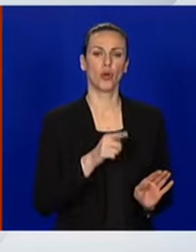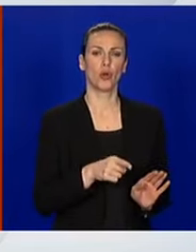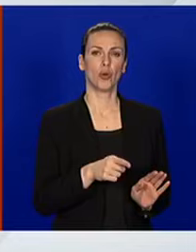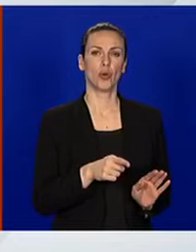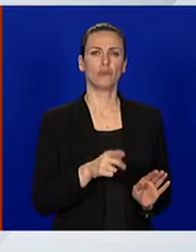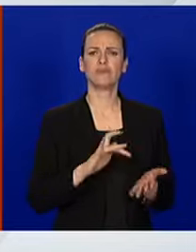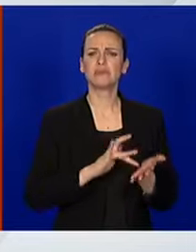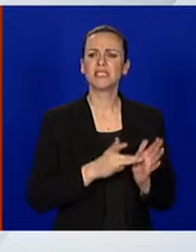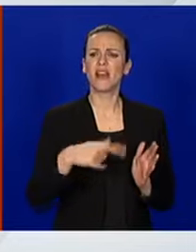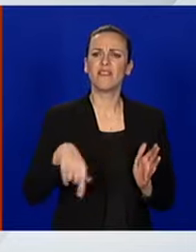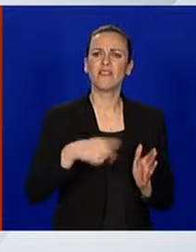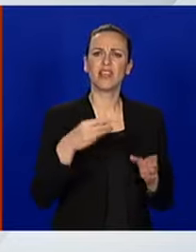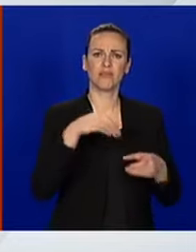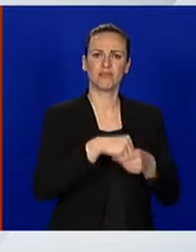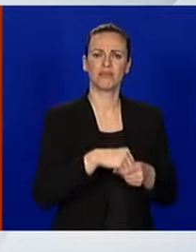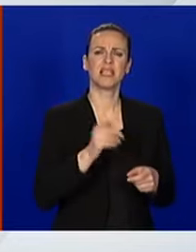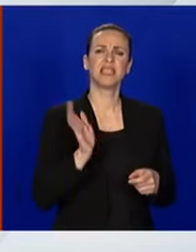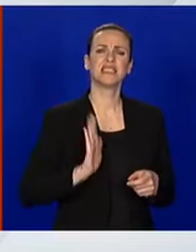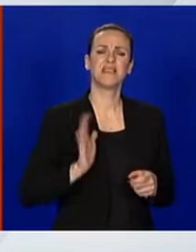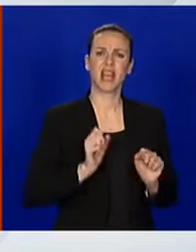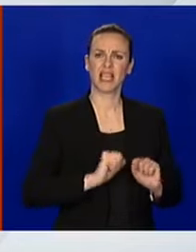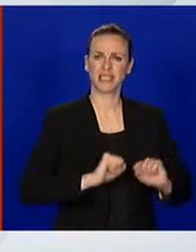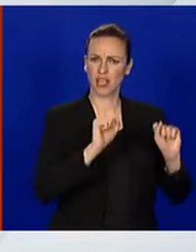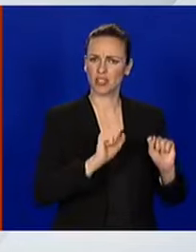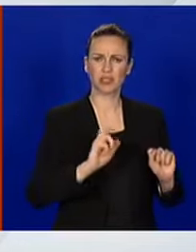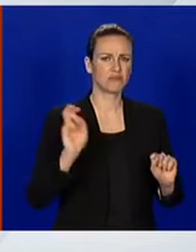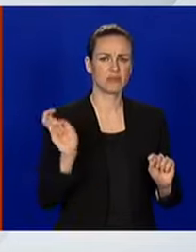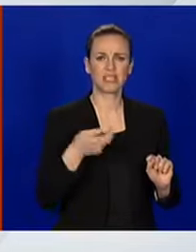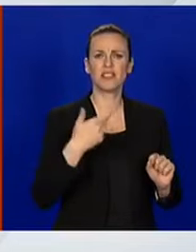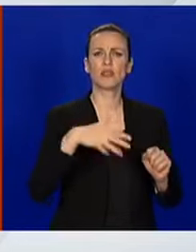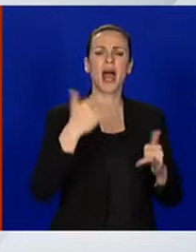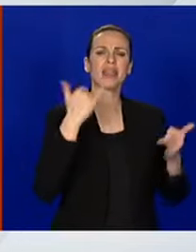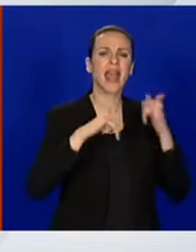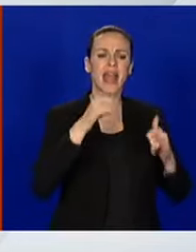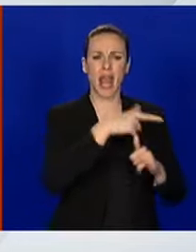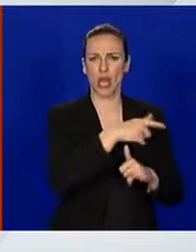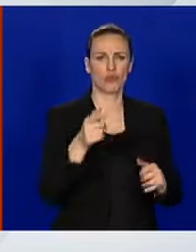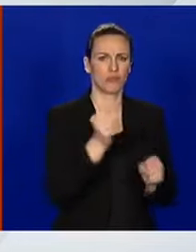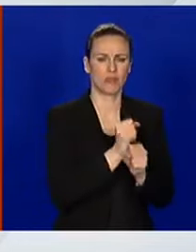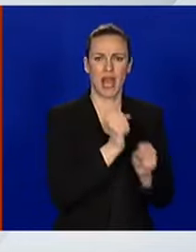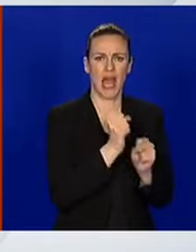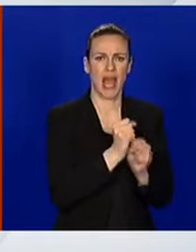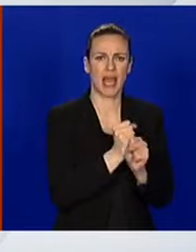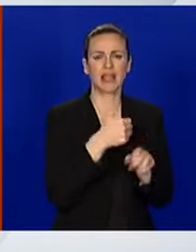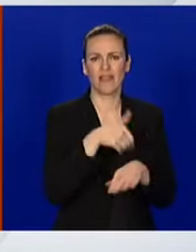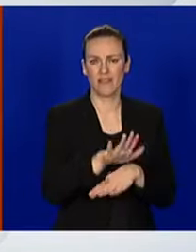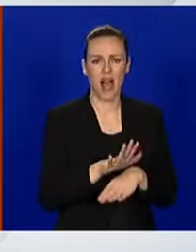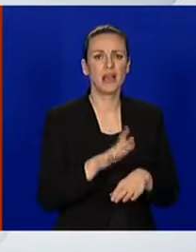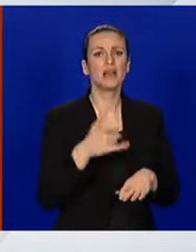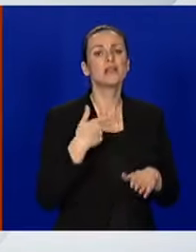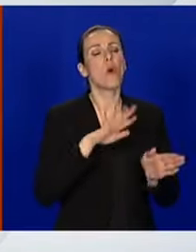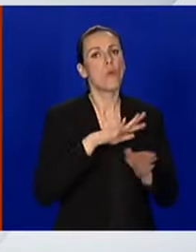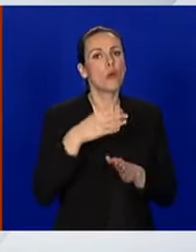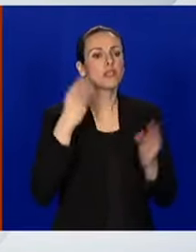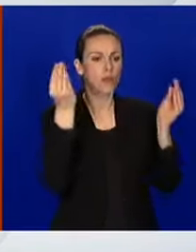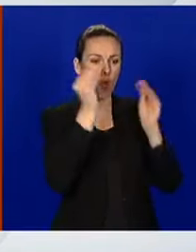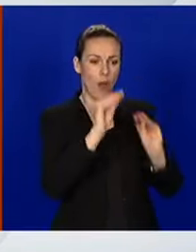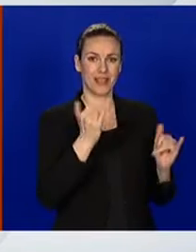sve operativne snage civilne zaštite su na terenu. Zato smo im se posebno i obratili na početku